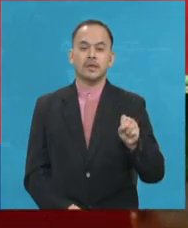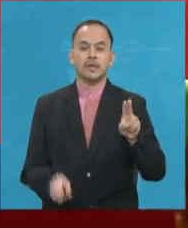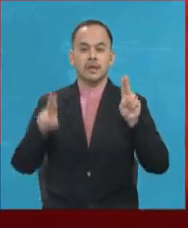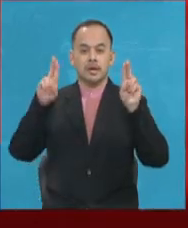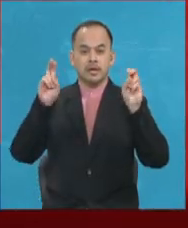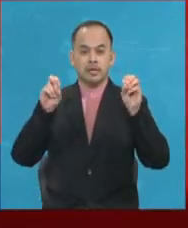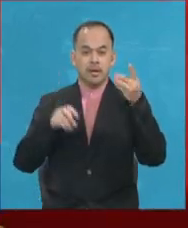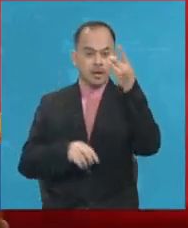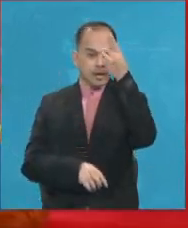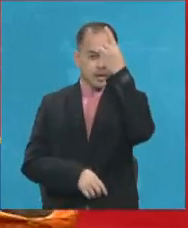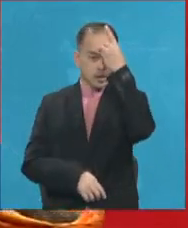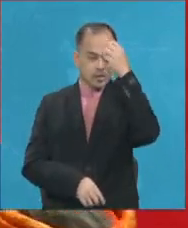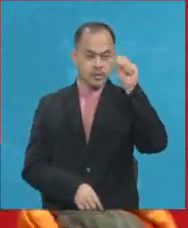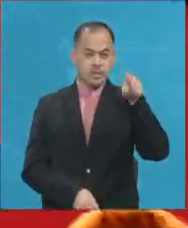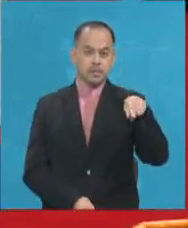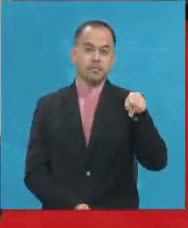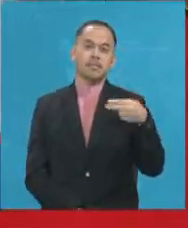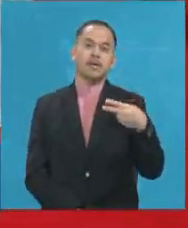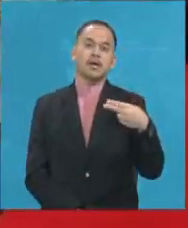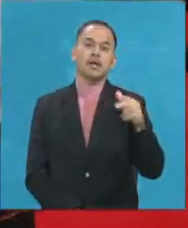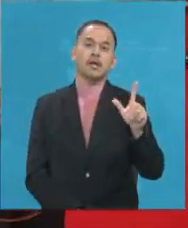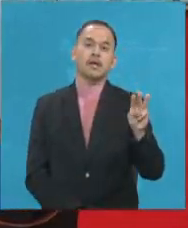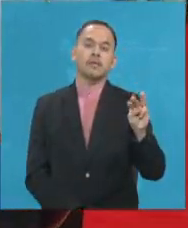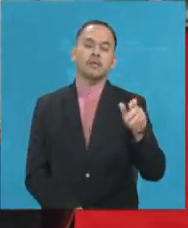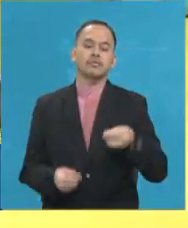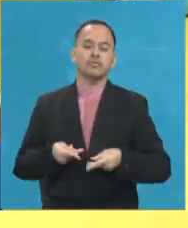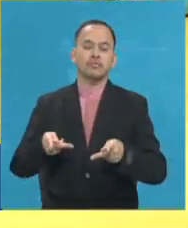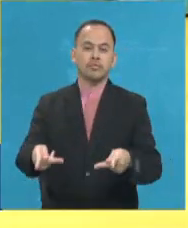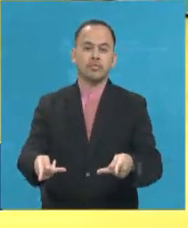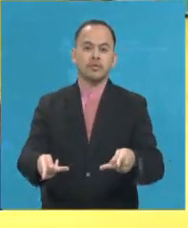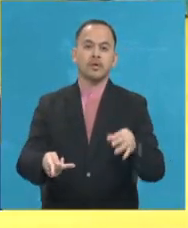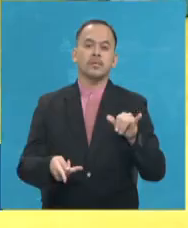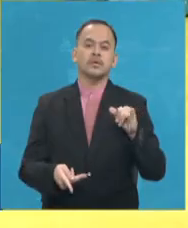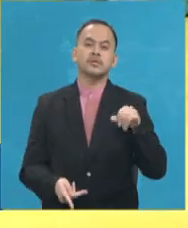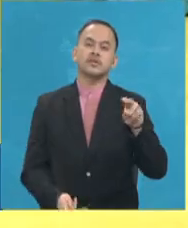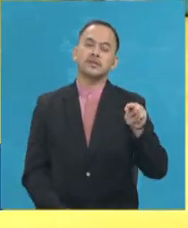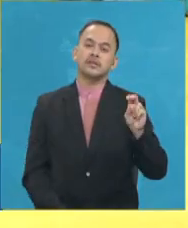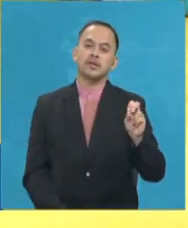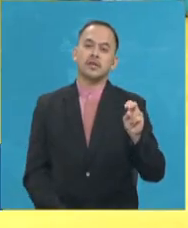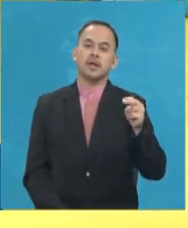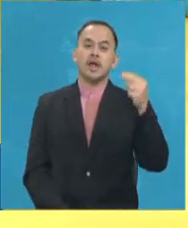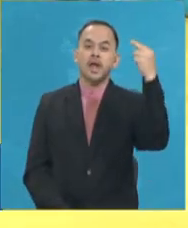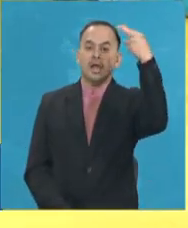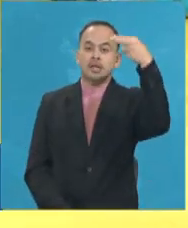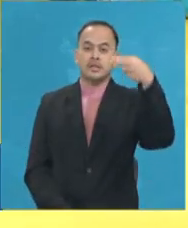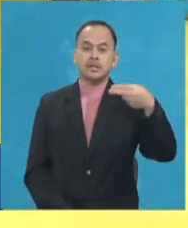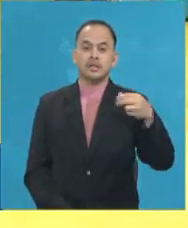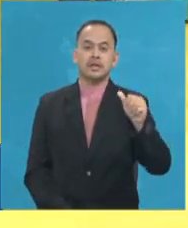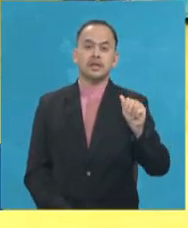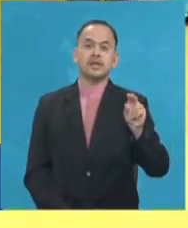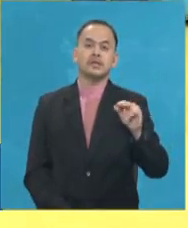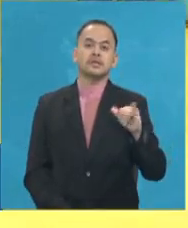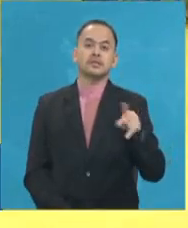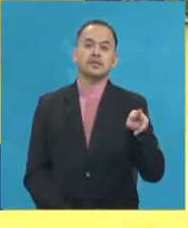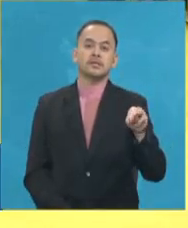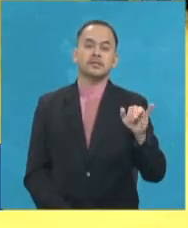gelaran Datuk Sri pahlawan dikurniakan kepada Brigadir Jenderal awan Haji Muhammad Zaini benbow